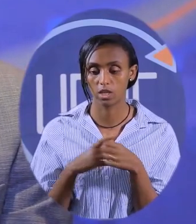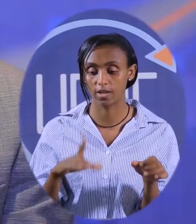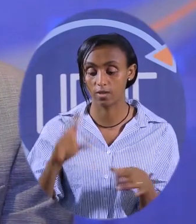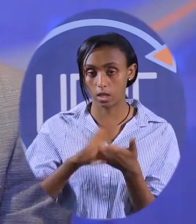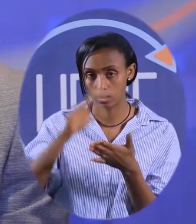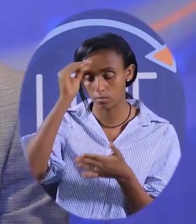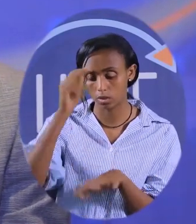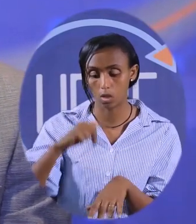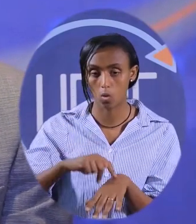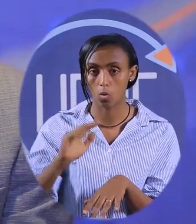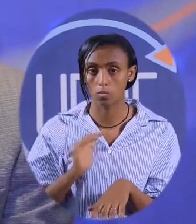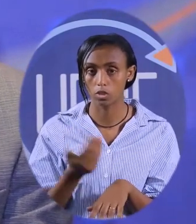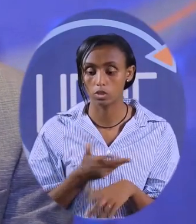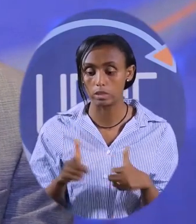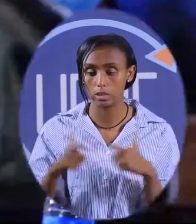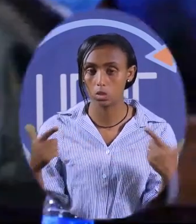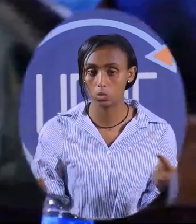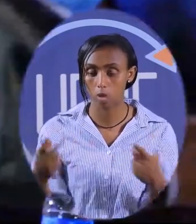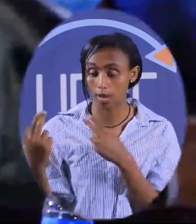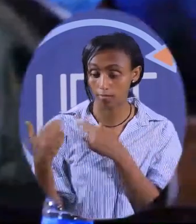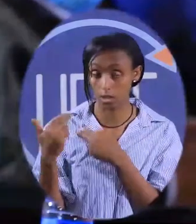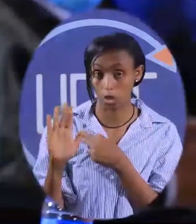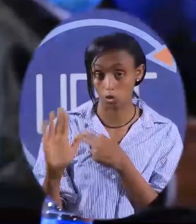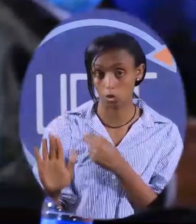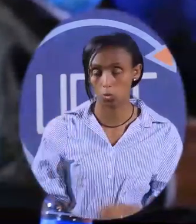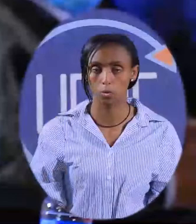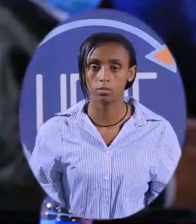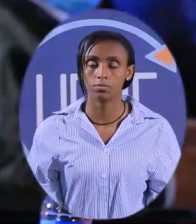የከፍተኛ የትምህርት ተቋሞቻችን ትልቁ ኃላፊነታቸው